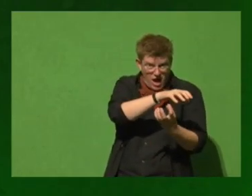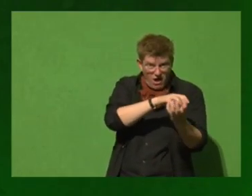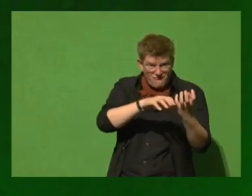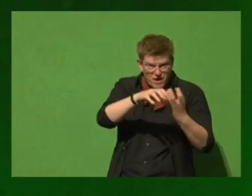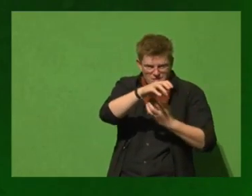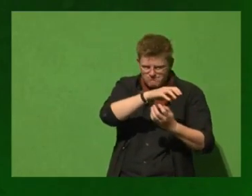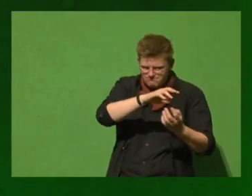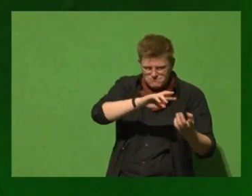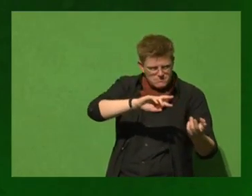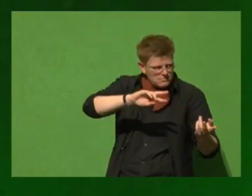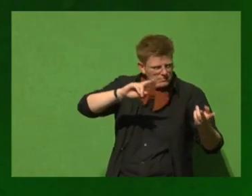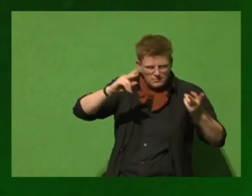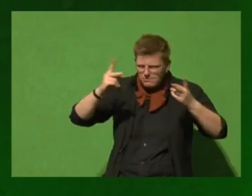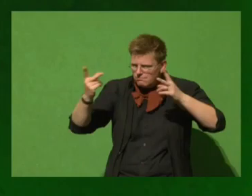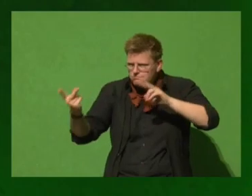BND-Affäre und